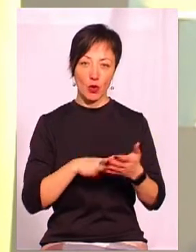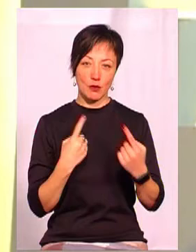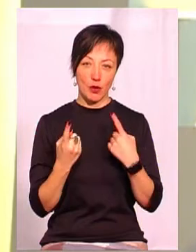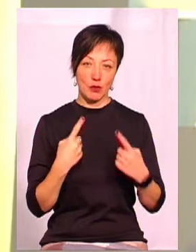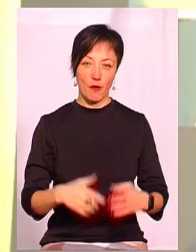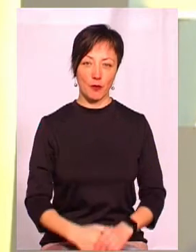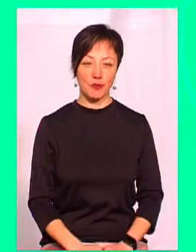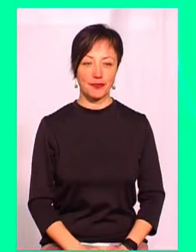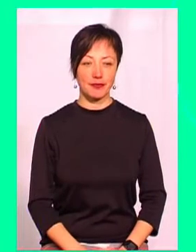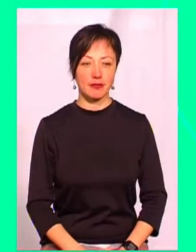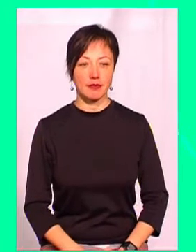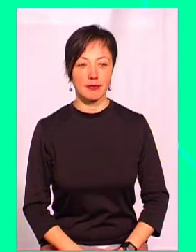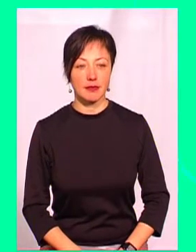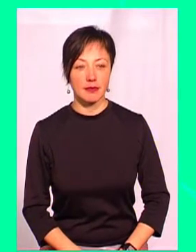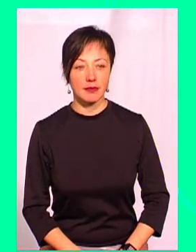вами розмову.